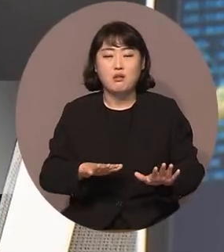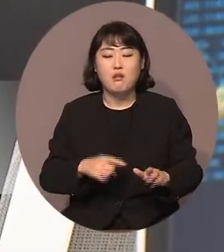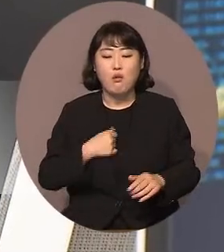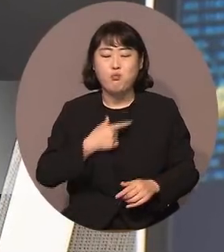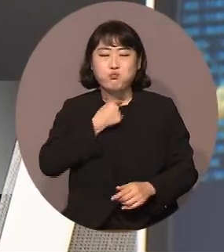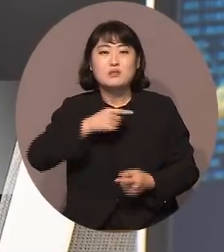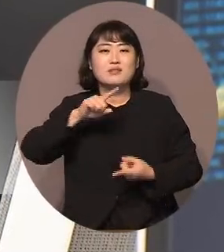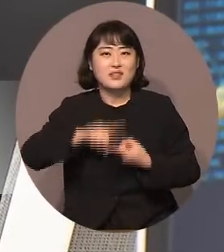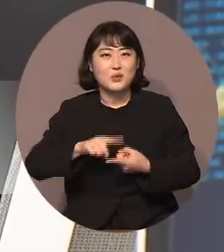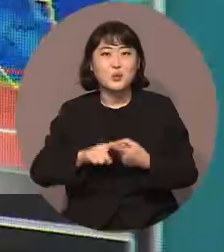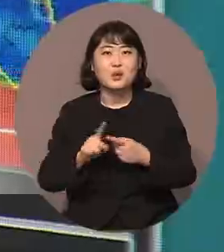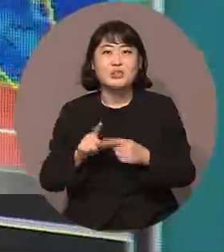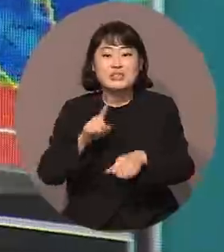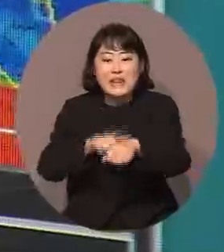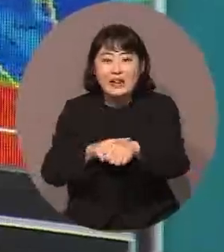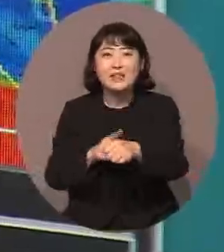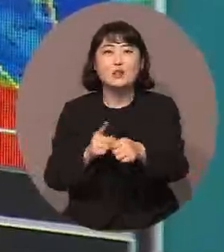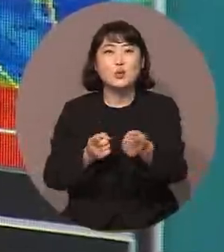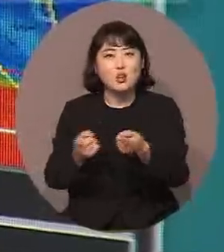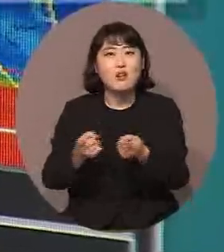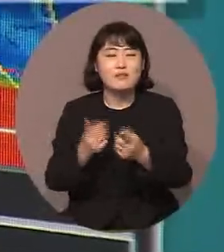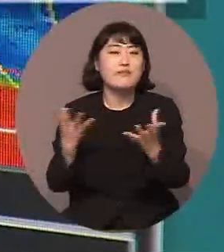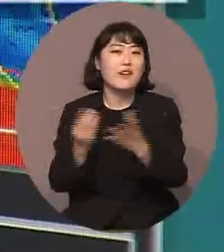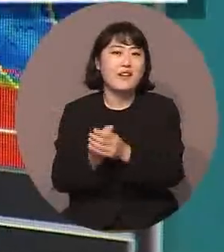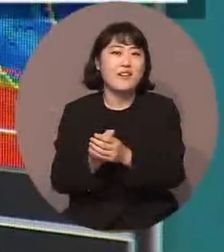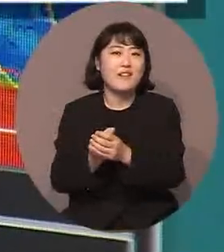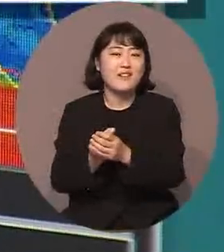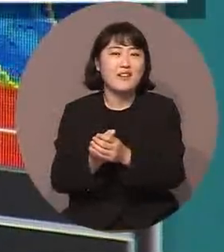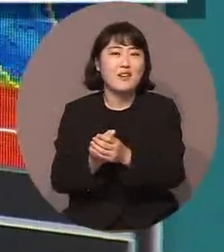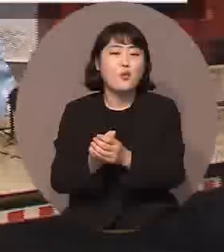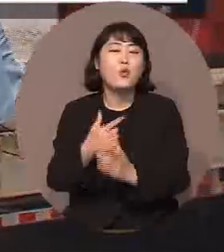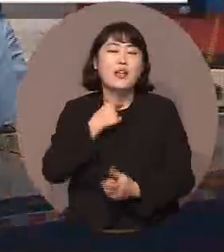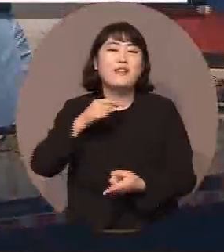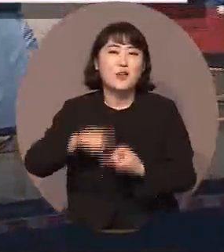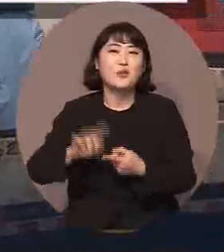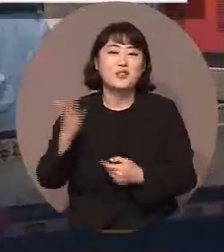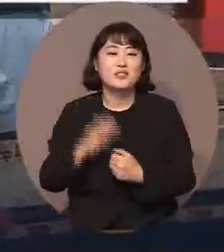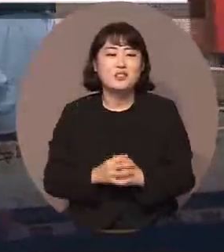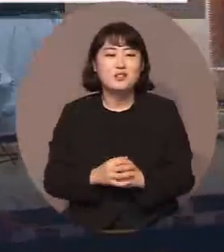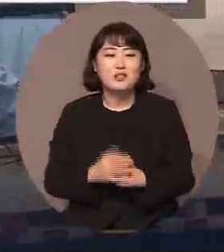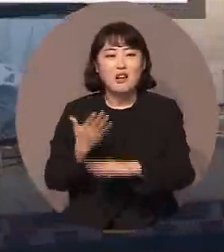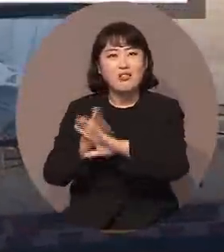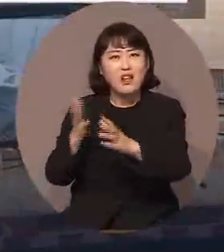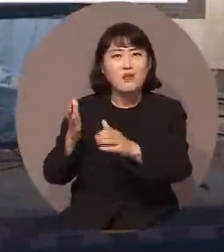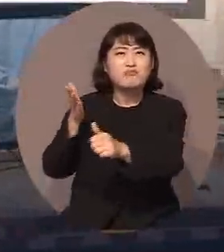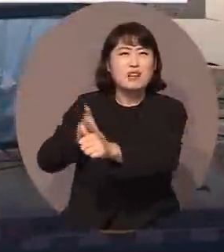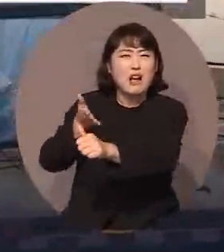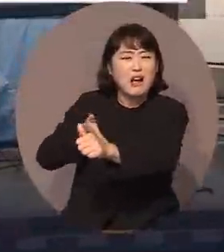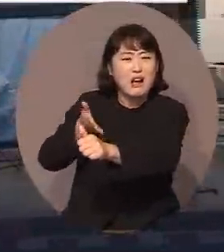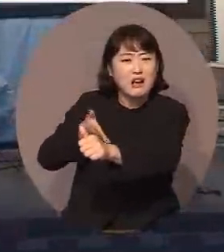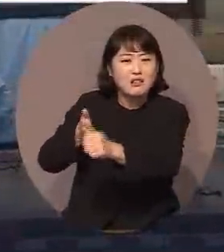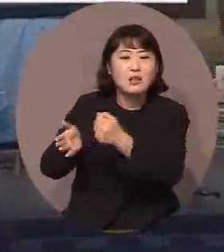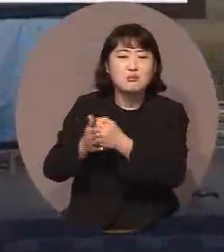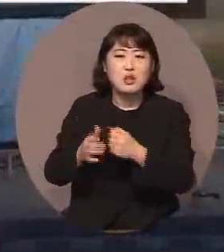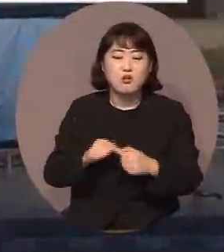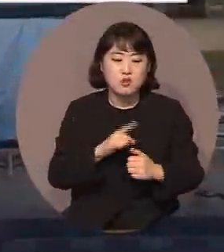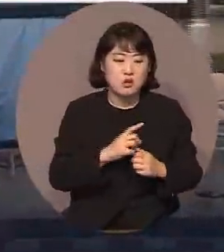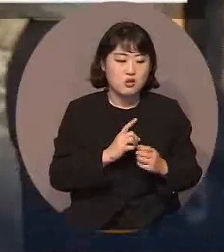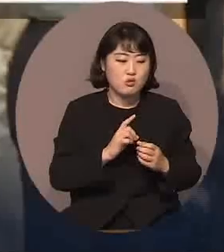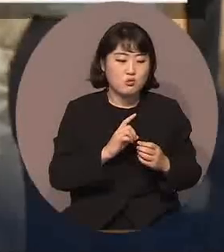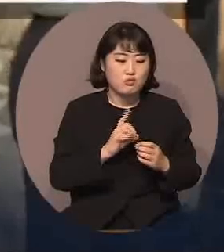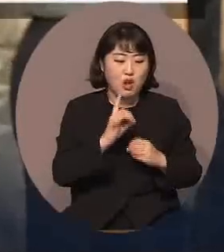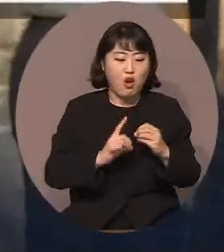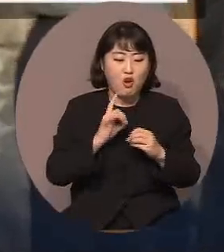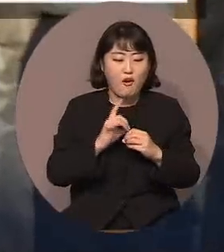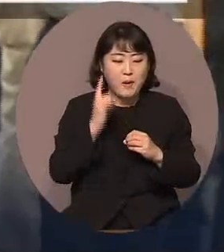맞춰 발사 시간도 조정했습니다. 해외 발사체에 의존하다 보니까 여기서 위성을 다 개발하고도 굉장히 또